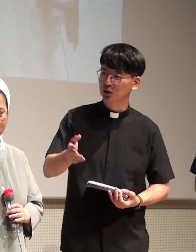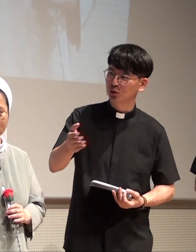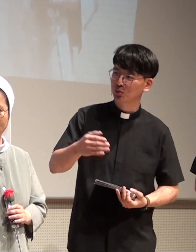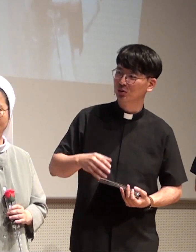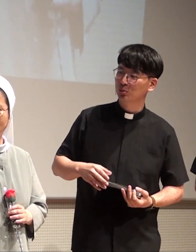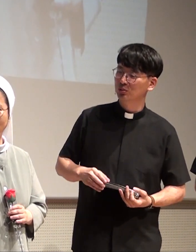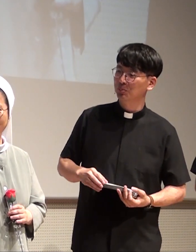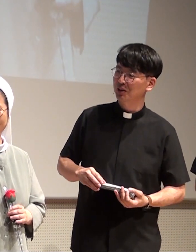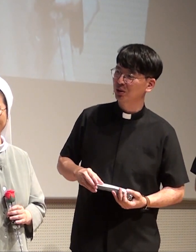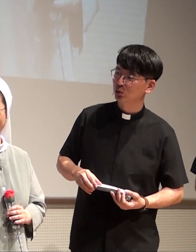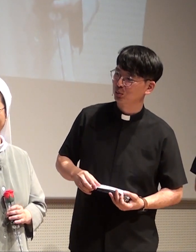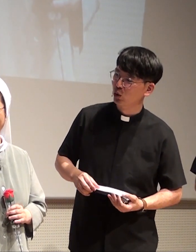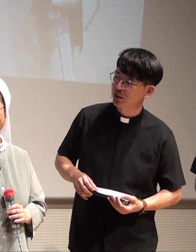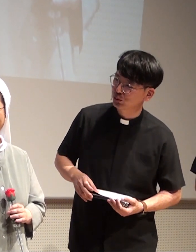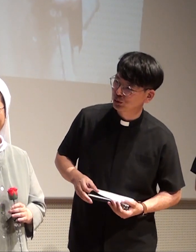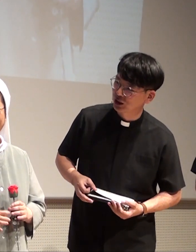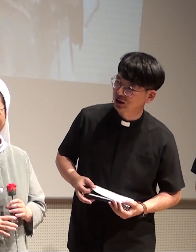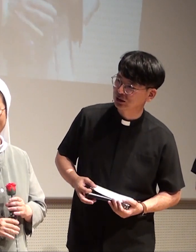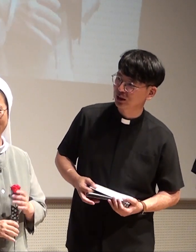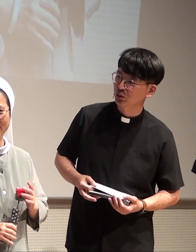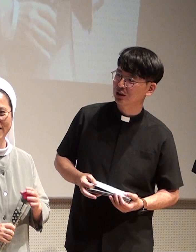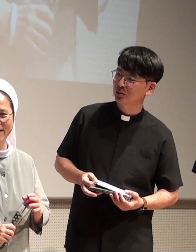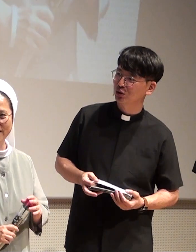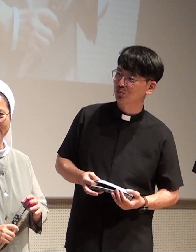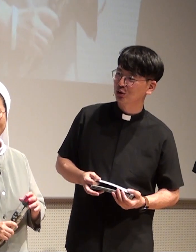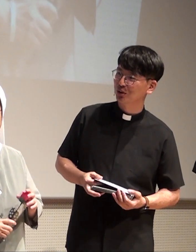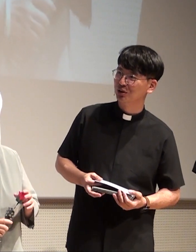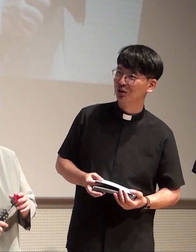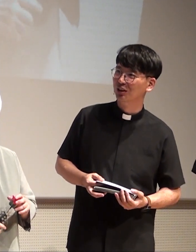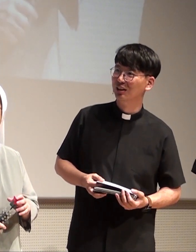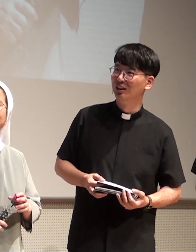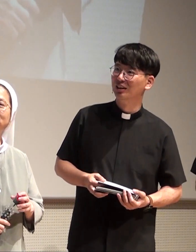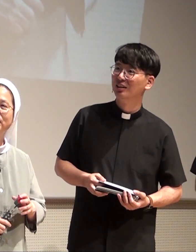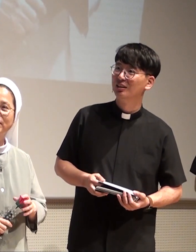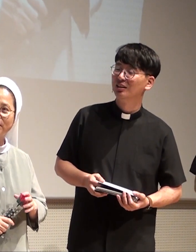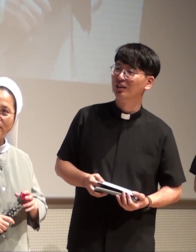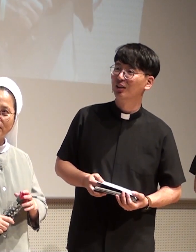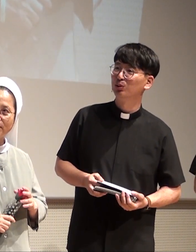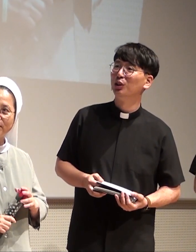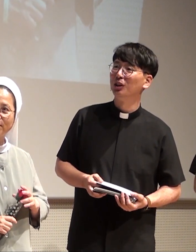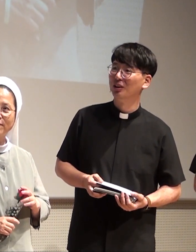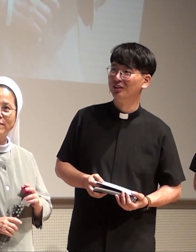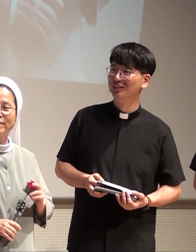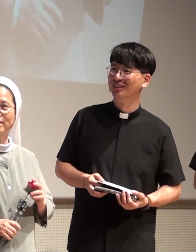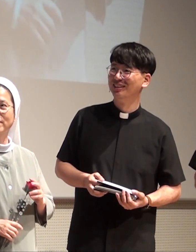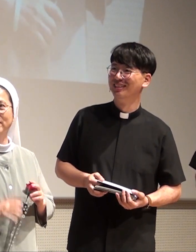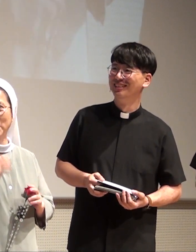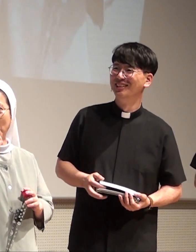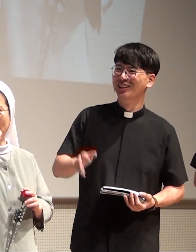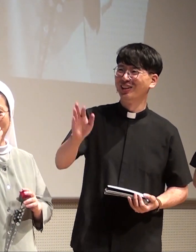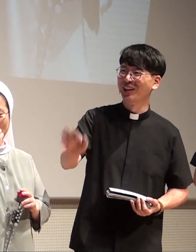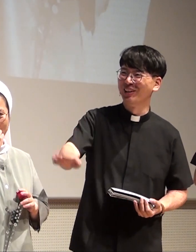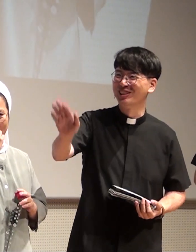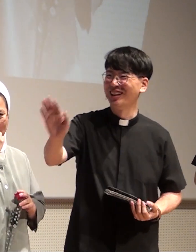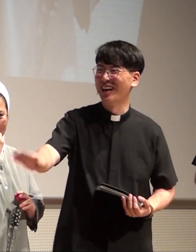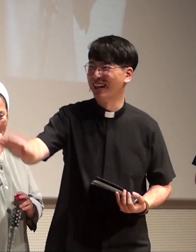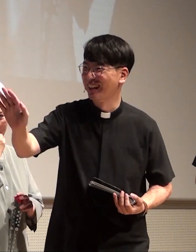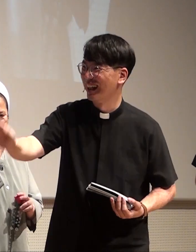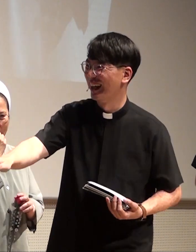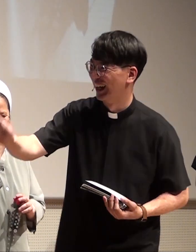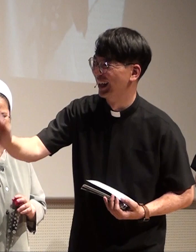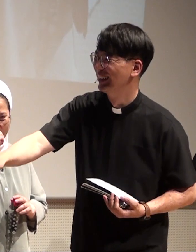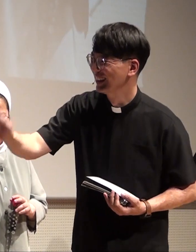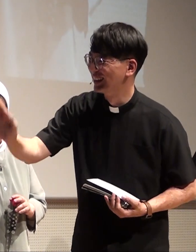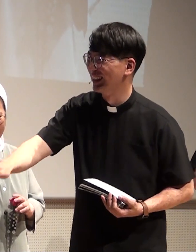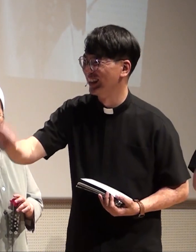오늘 보시고 뭐 좀 특별히 좀 놀란 부분이라든지 우리 시신분들. 네, 사실 이 두 분 신부님은. 순재님. 아, 잠깐만.